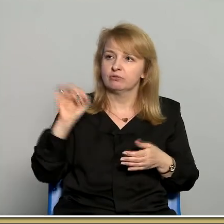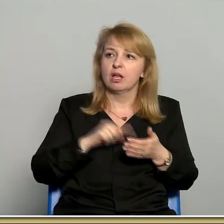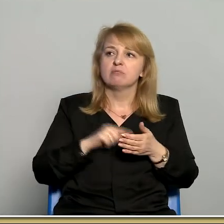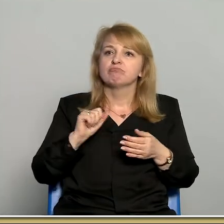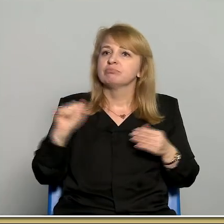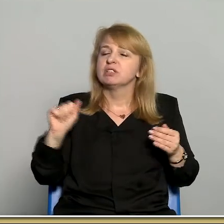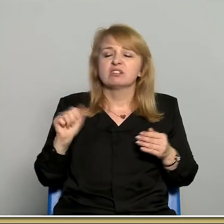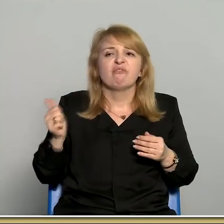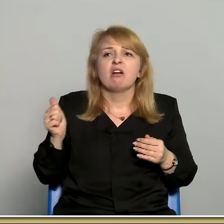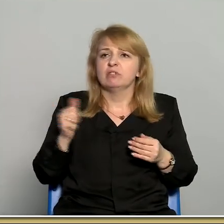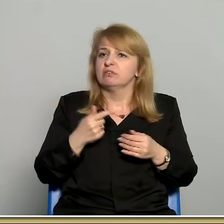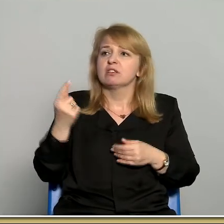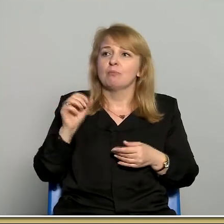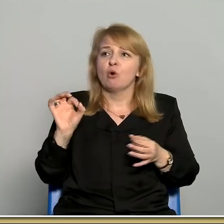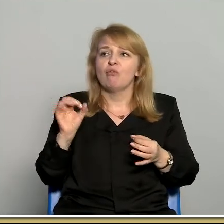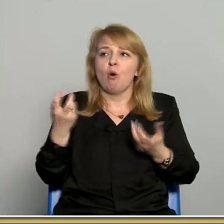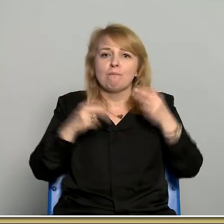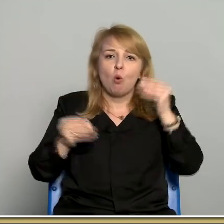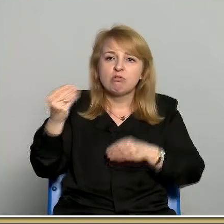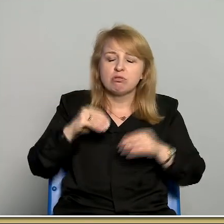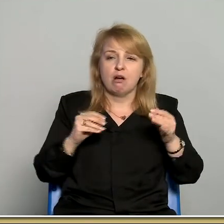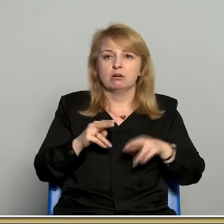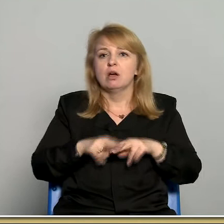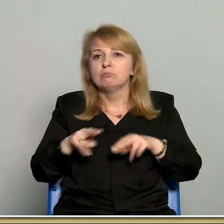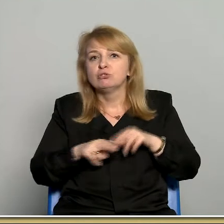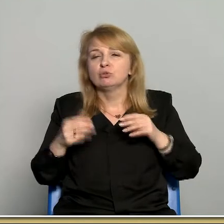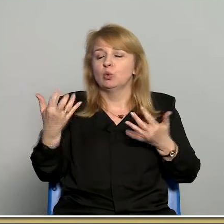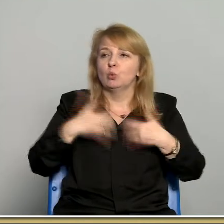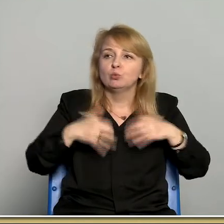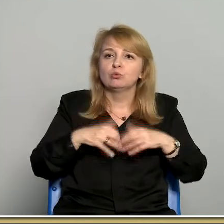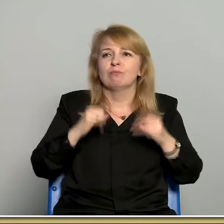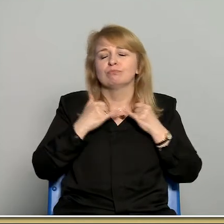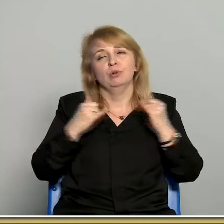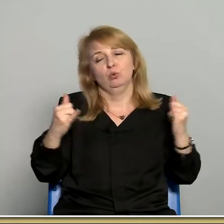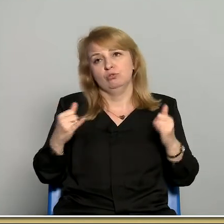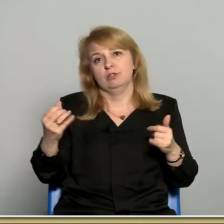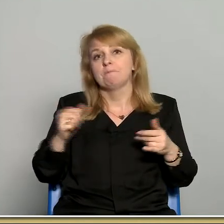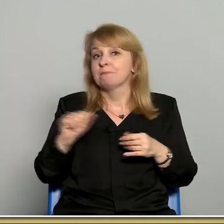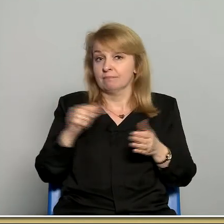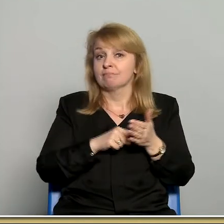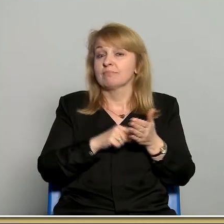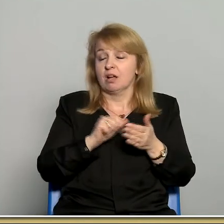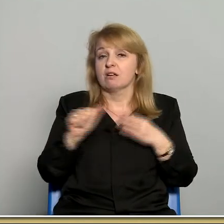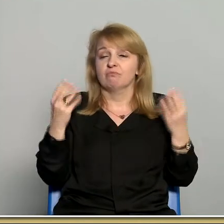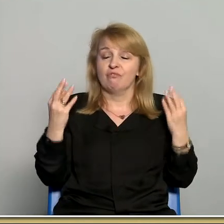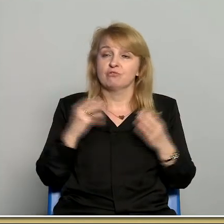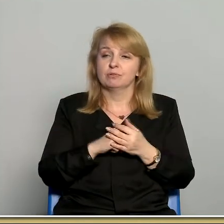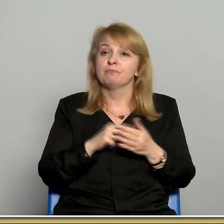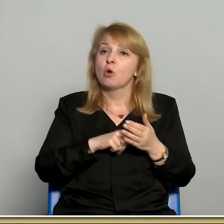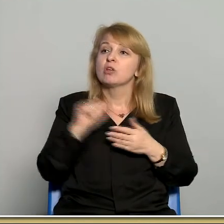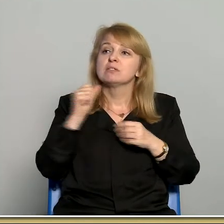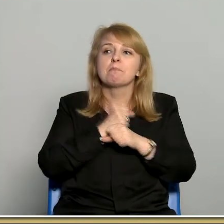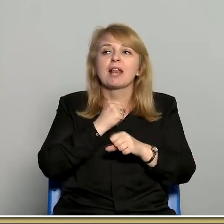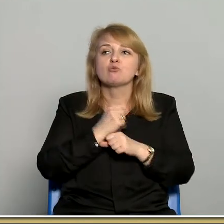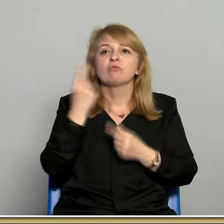operatorów, monterów maszyn i urządzeń. Jeżeli chodzi o ten czynnik, powiedziałbym pracowników przemysłowych,